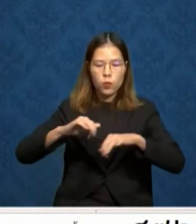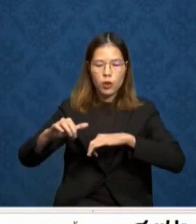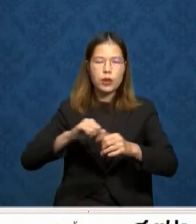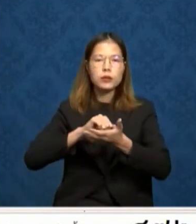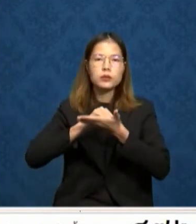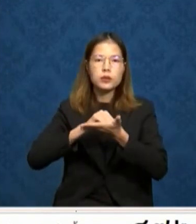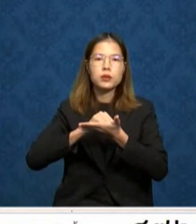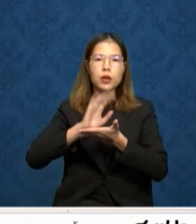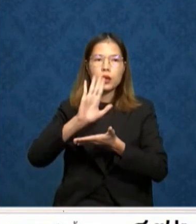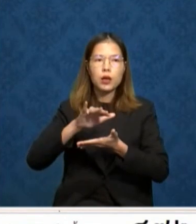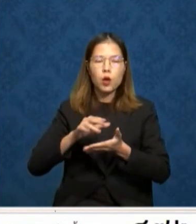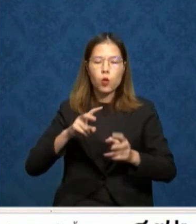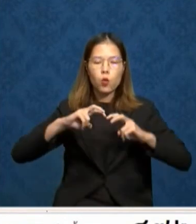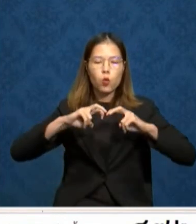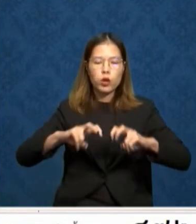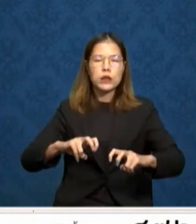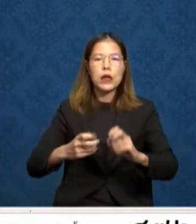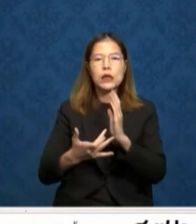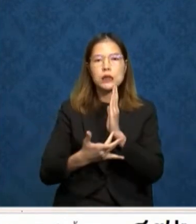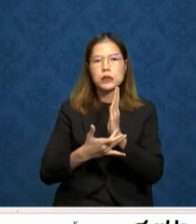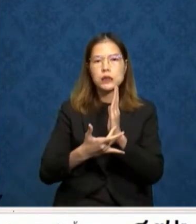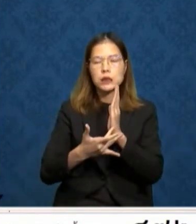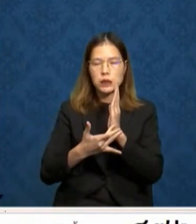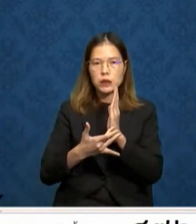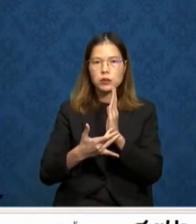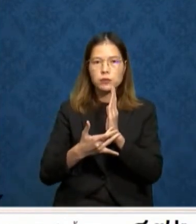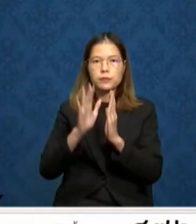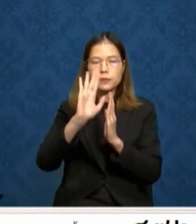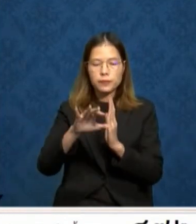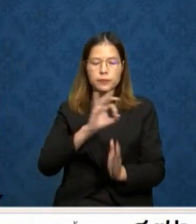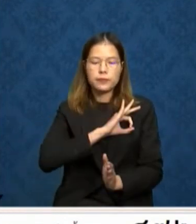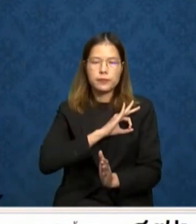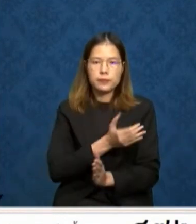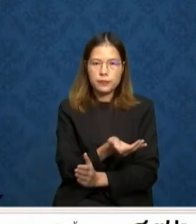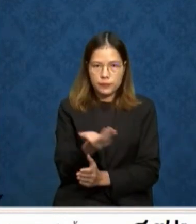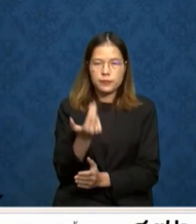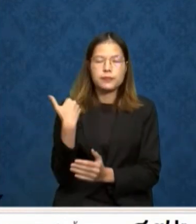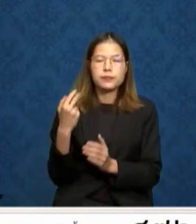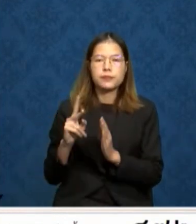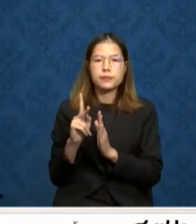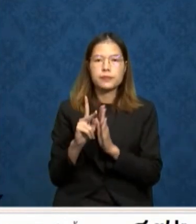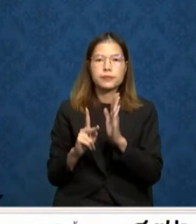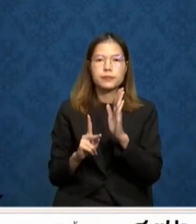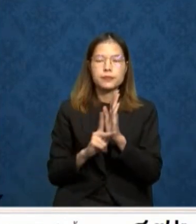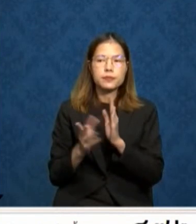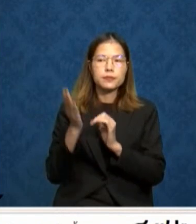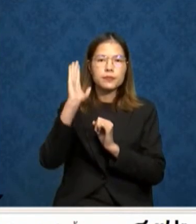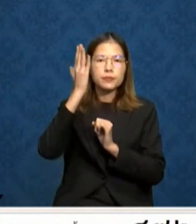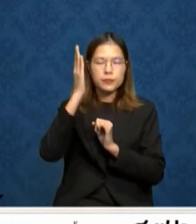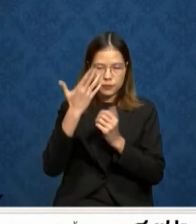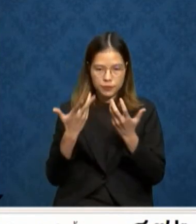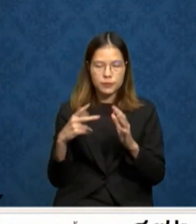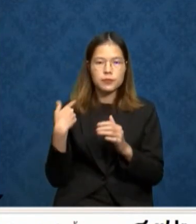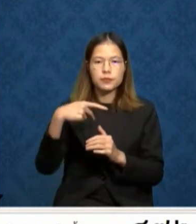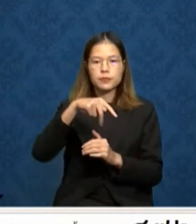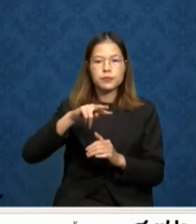การการวิจัยและนวัตกรรมนั้นอย่างที่ท่านสมาชิกได้พูดถึงกฎหมายที่สักครู่นะครับมันมีพระ